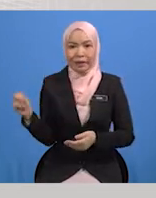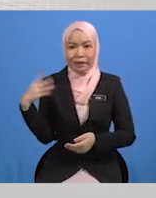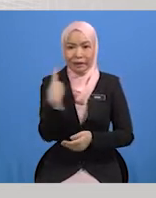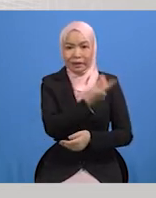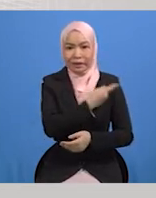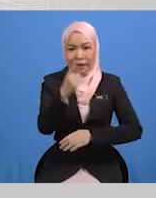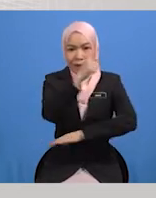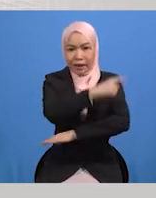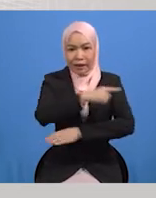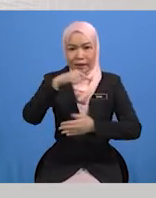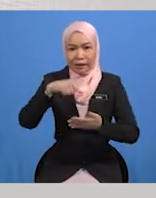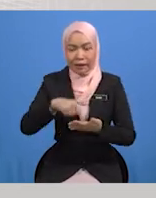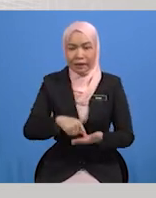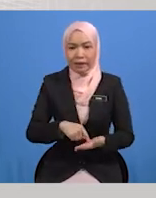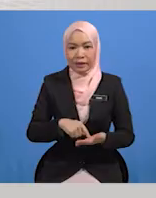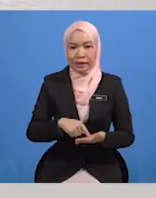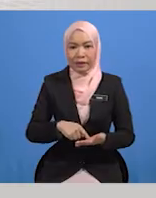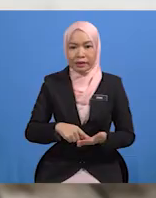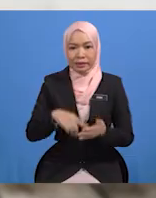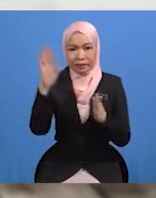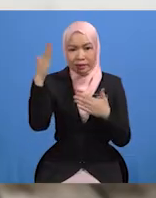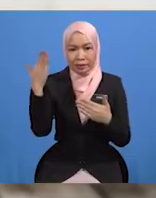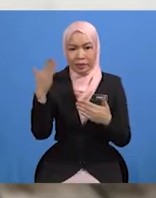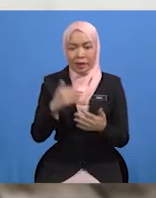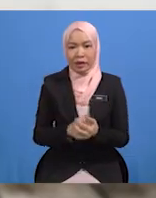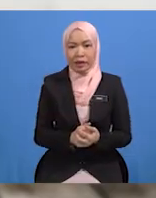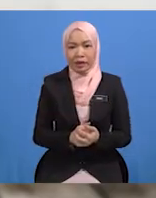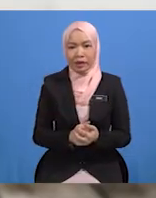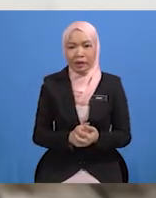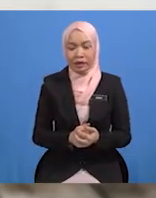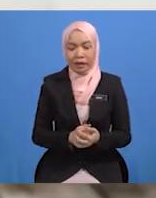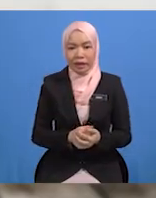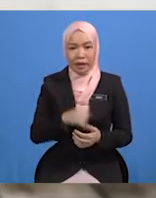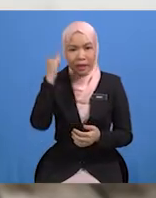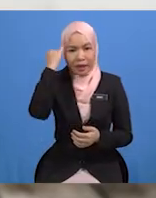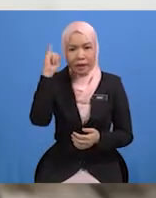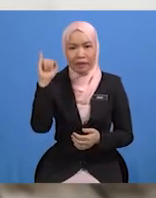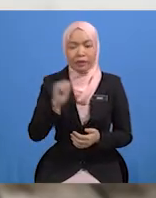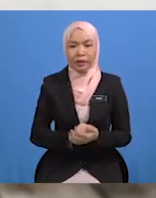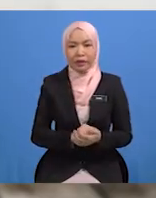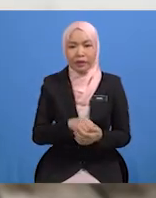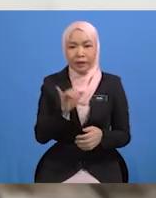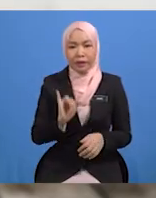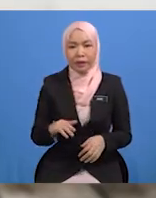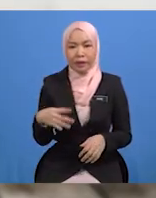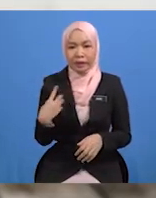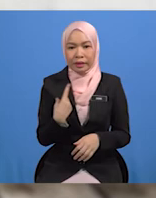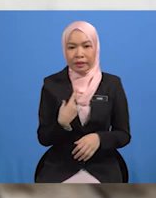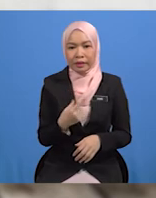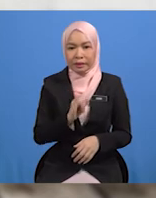kita pada hari ini. Semoga ilmu yang disampaikan